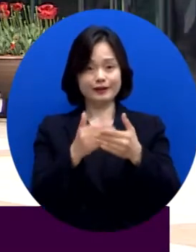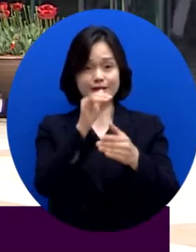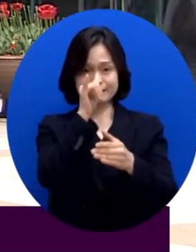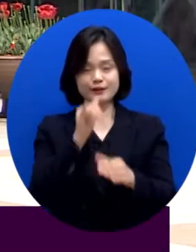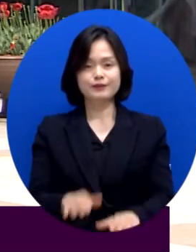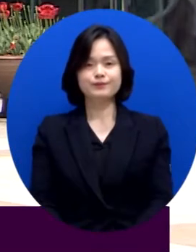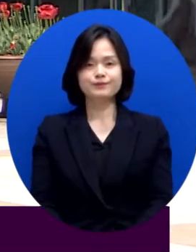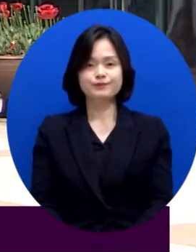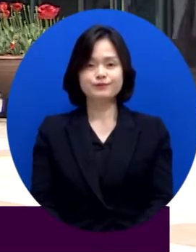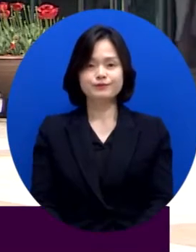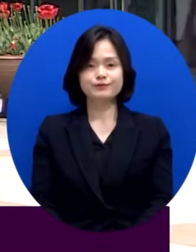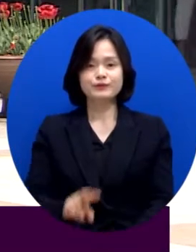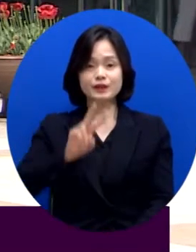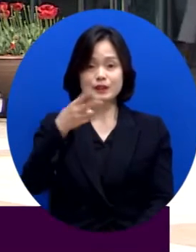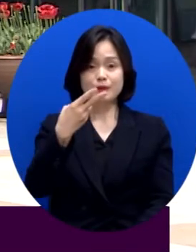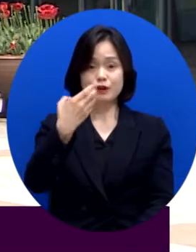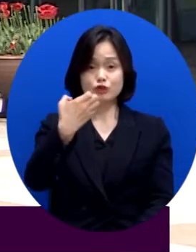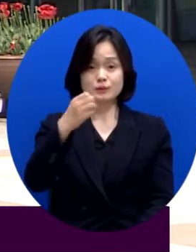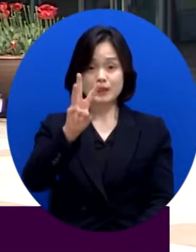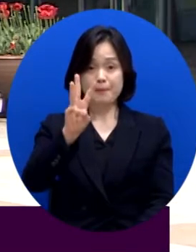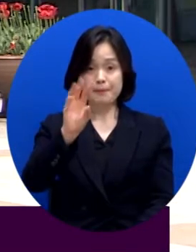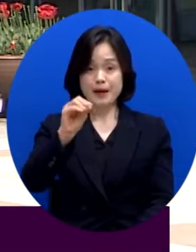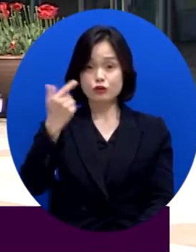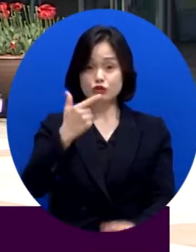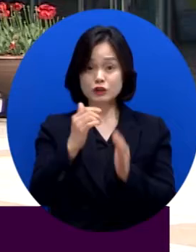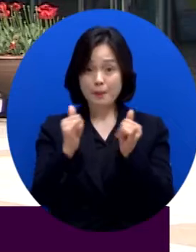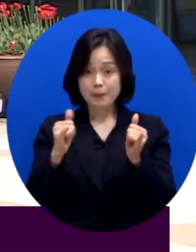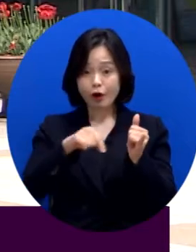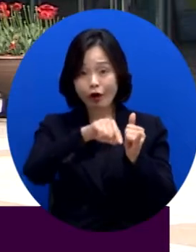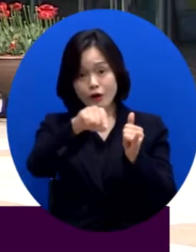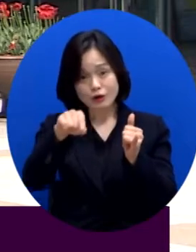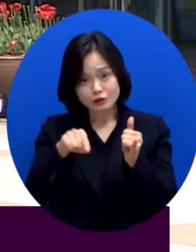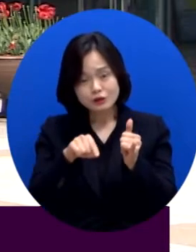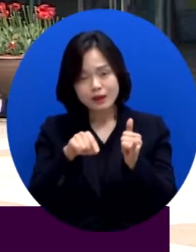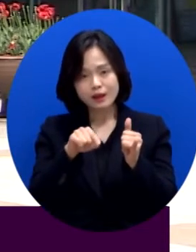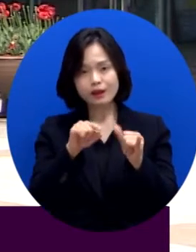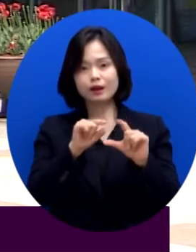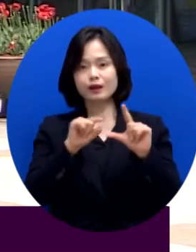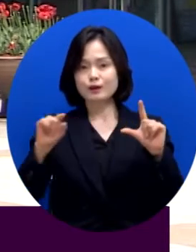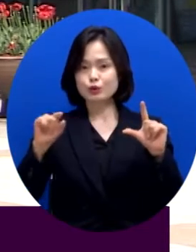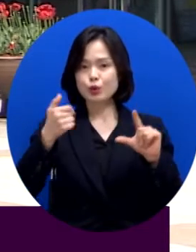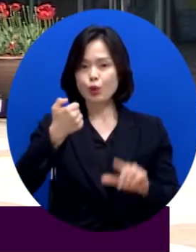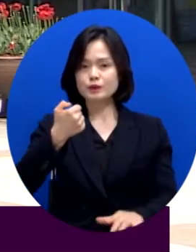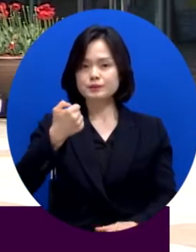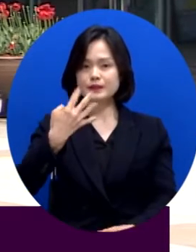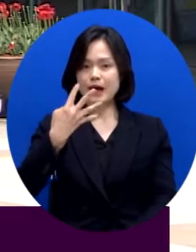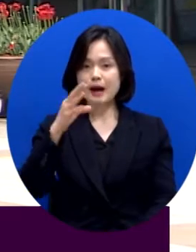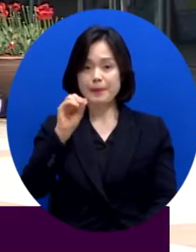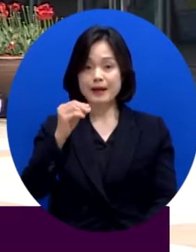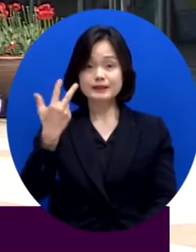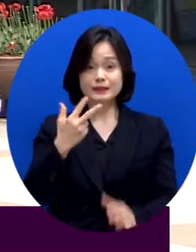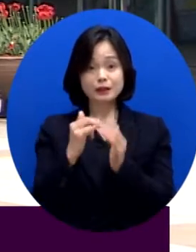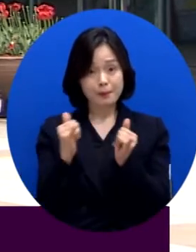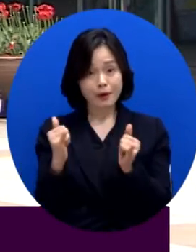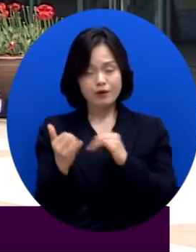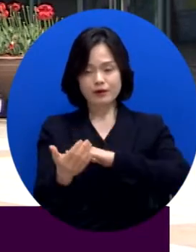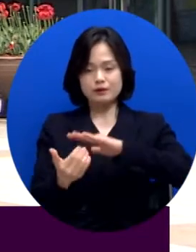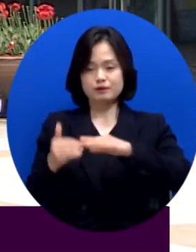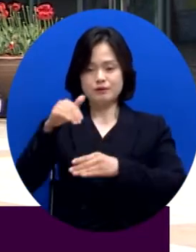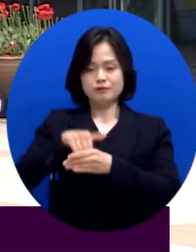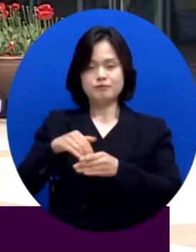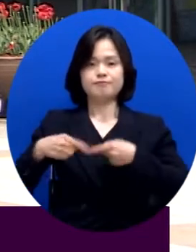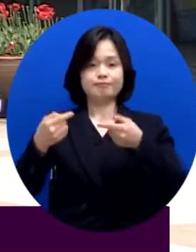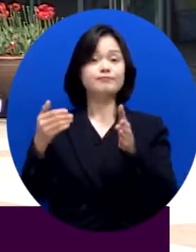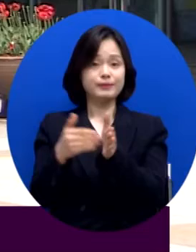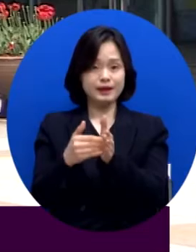약 293만 6천 명인데 이 중 18.65%인 54만 7천 명 정도가 사전투표에